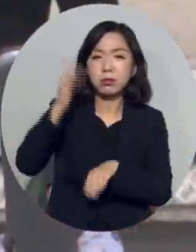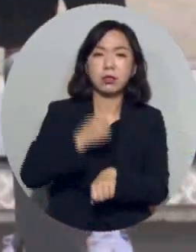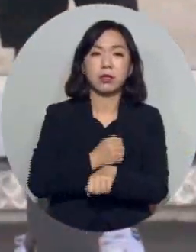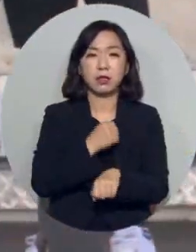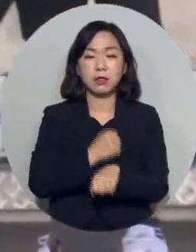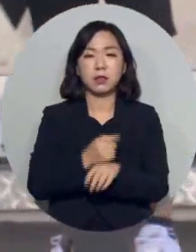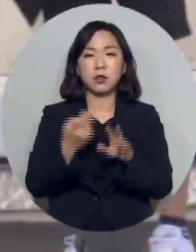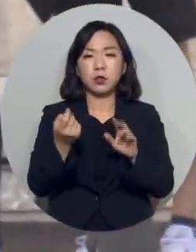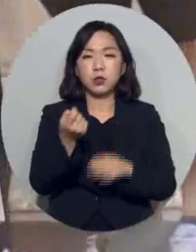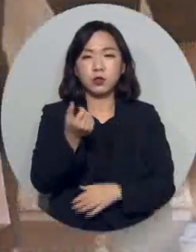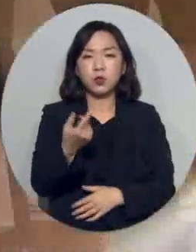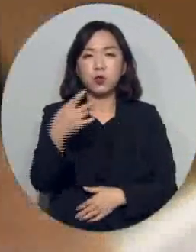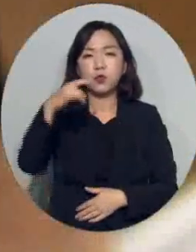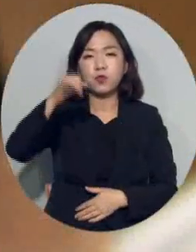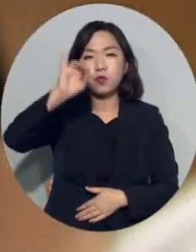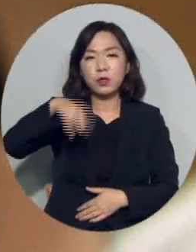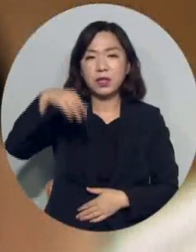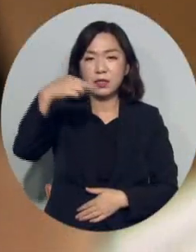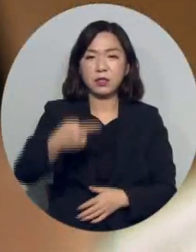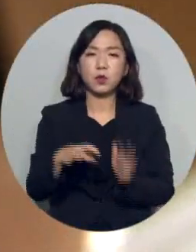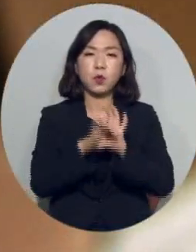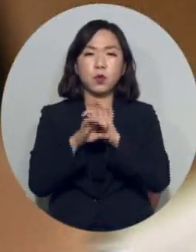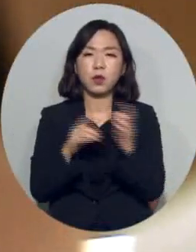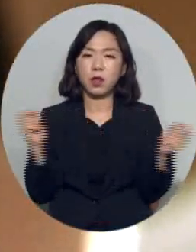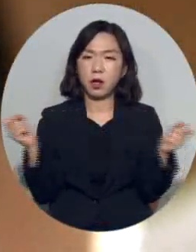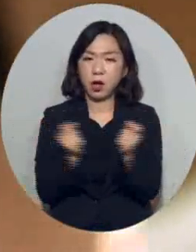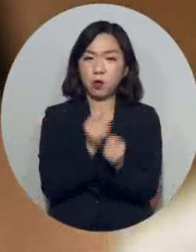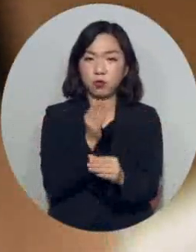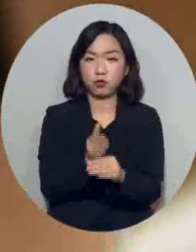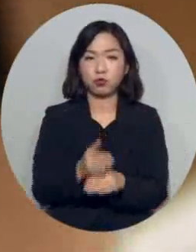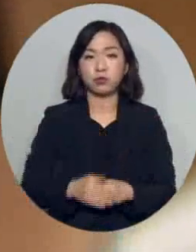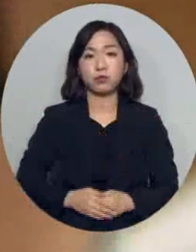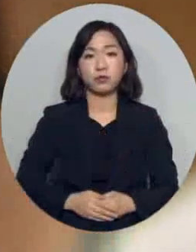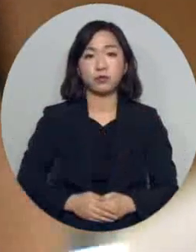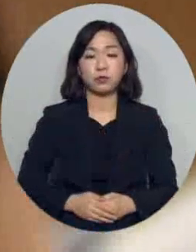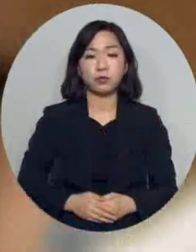이 현실로 다가오고 있습니다 mbc 뉴 스 소재 아닙니다